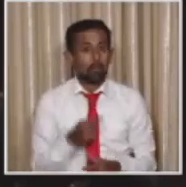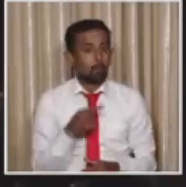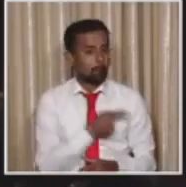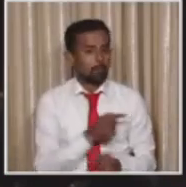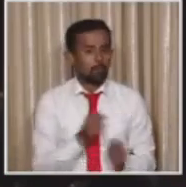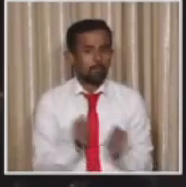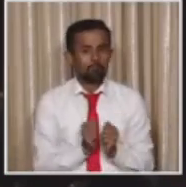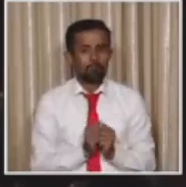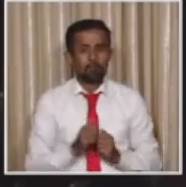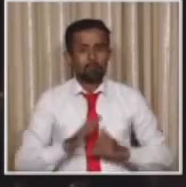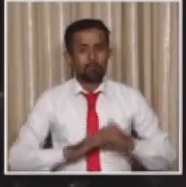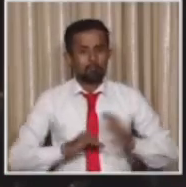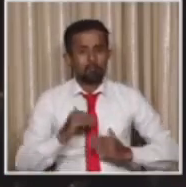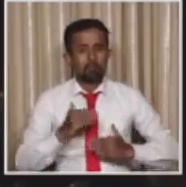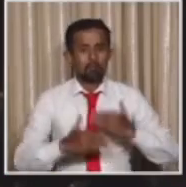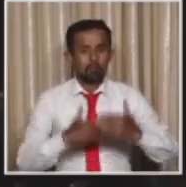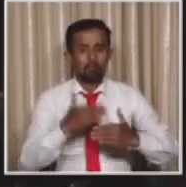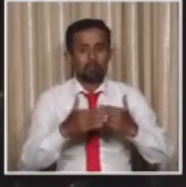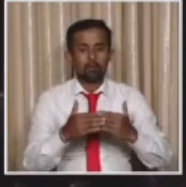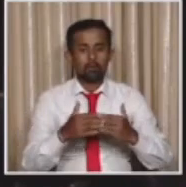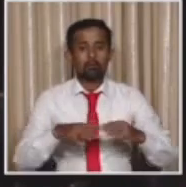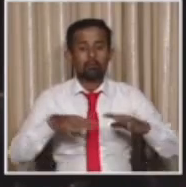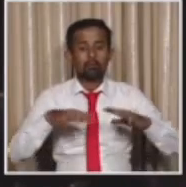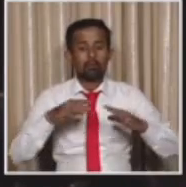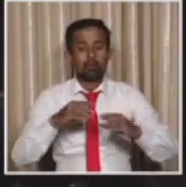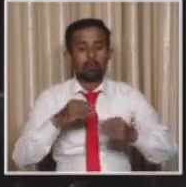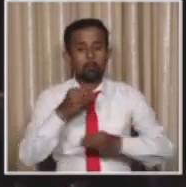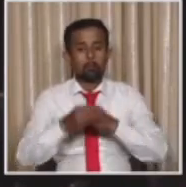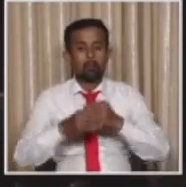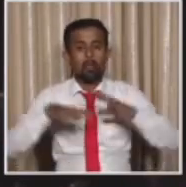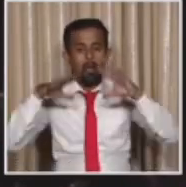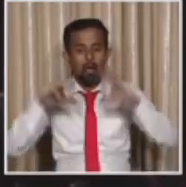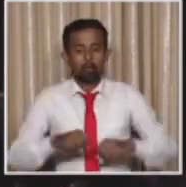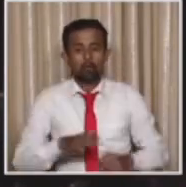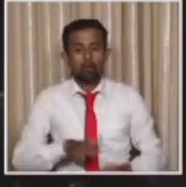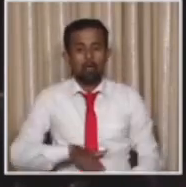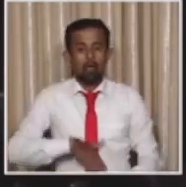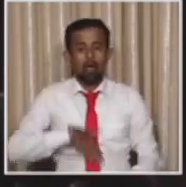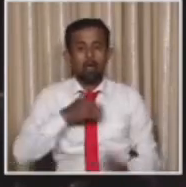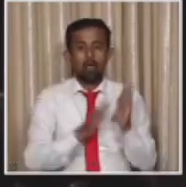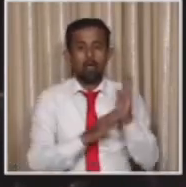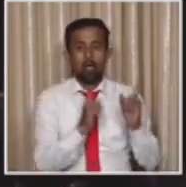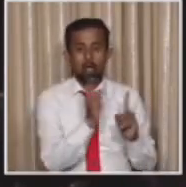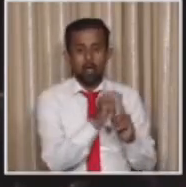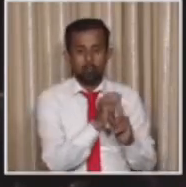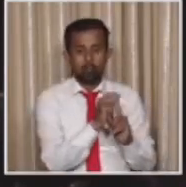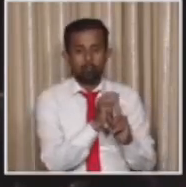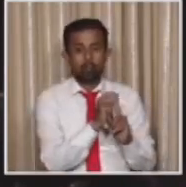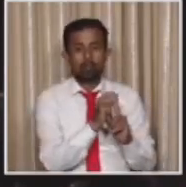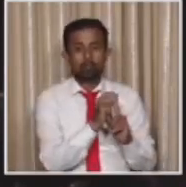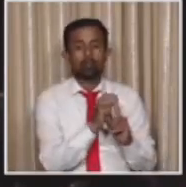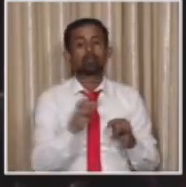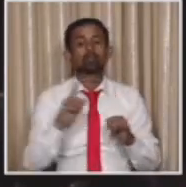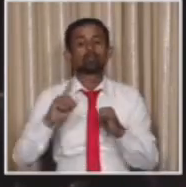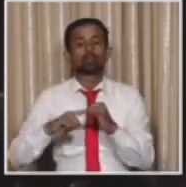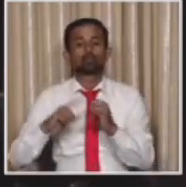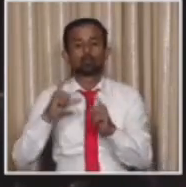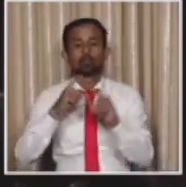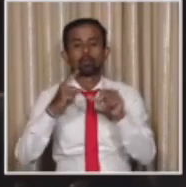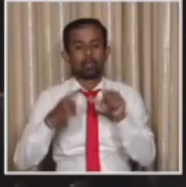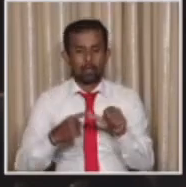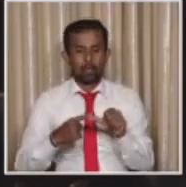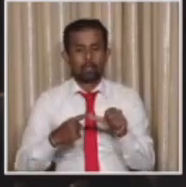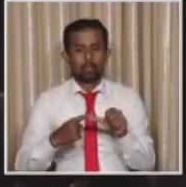වැඩපිළිවෙල යනකොට මේ ආයතනයේ අයිතිව තියෙන ප්‍රධාන අමාත්‍යංශය තමයි UDA එක. දැන්